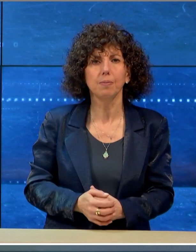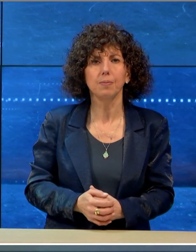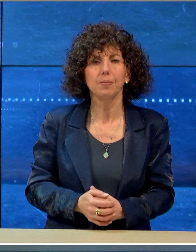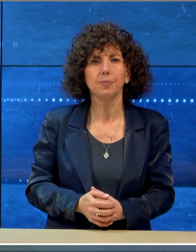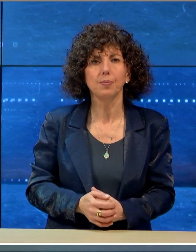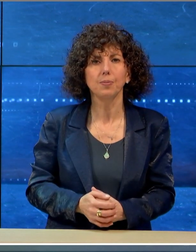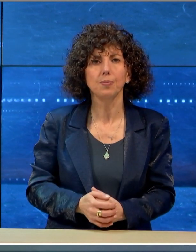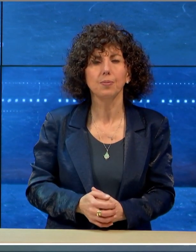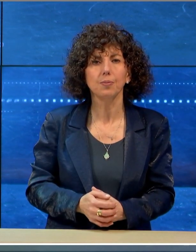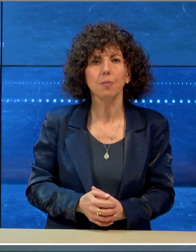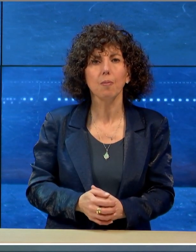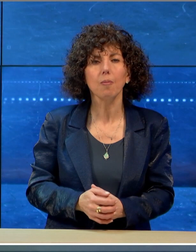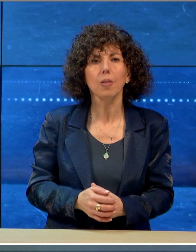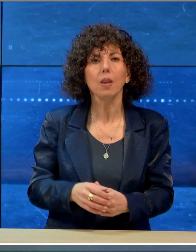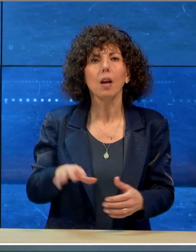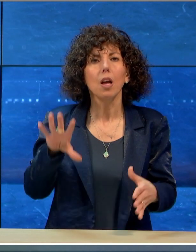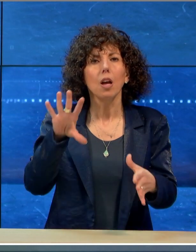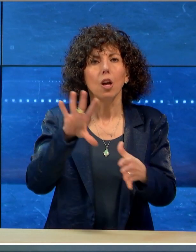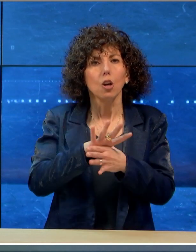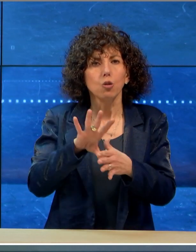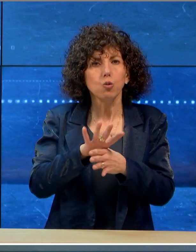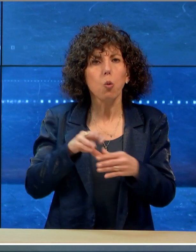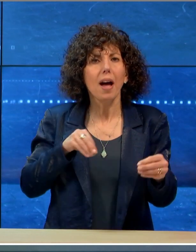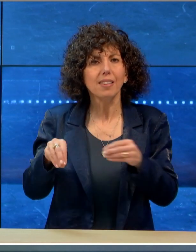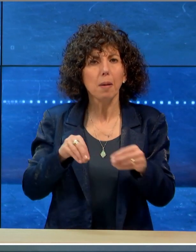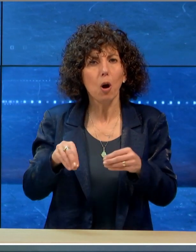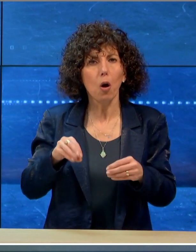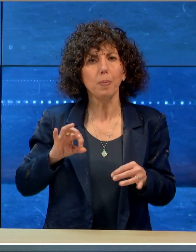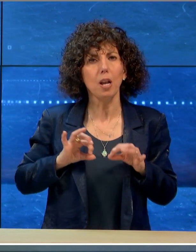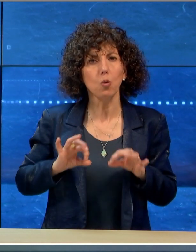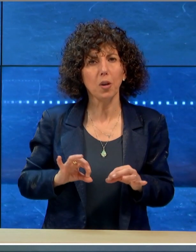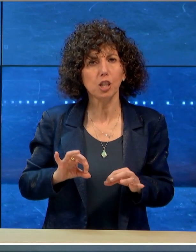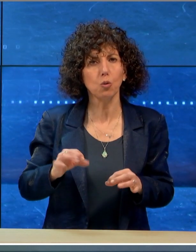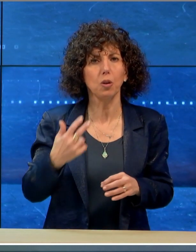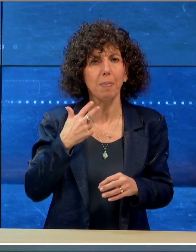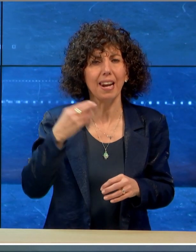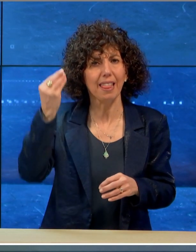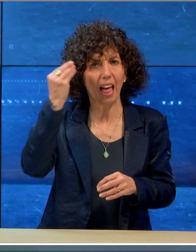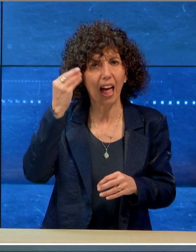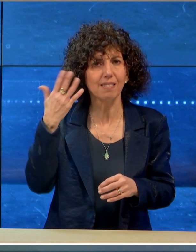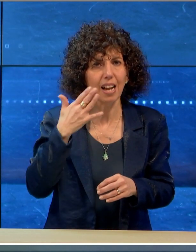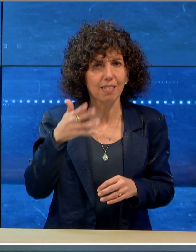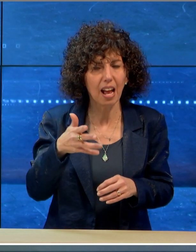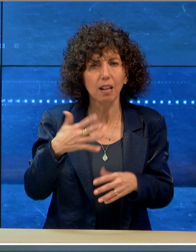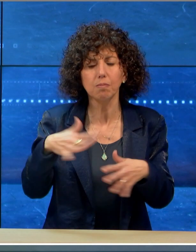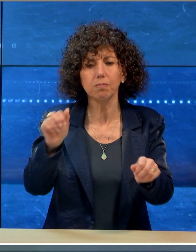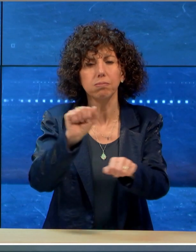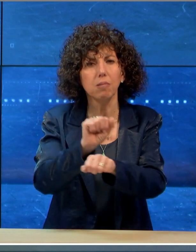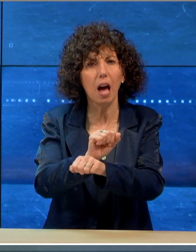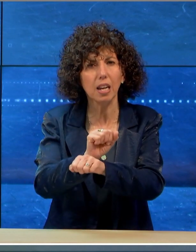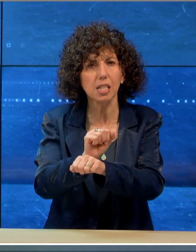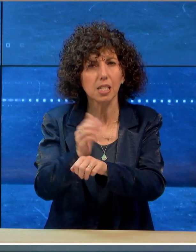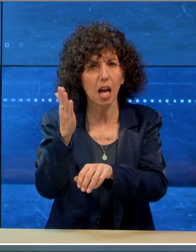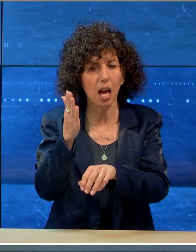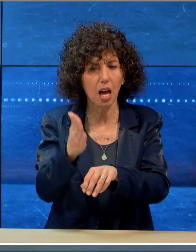profit la squadra mobile della Questura di Barletta Andria Trani ha arrestato in